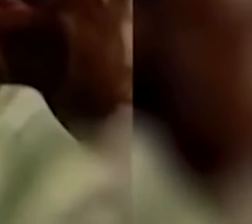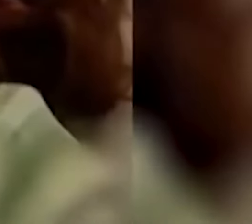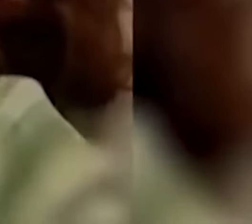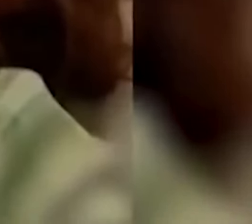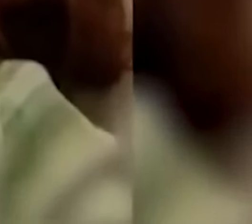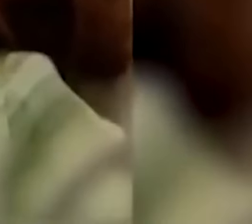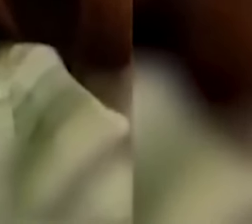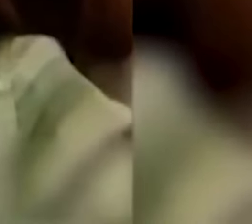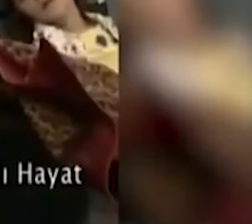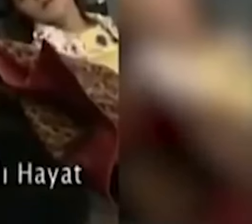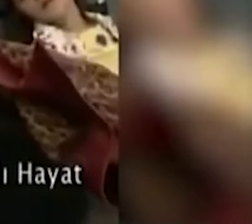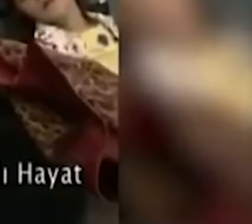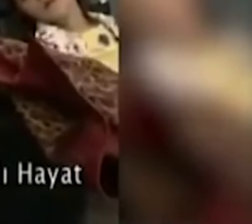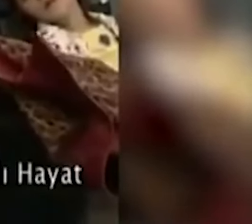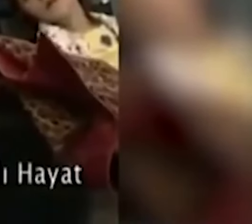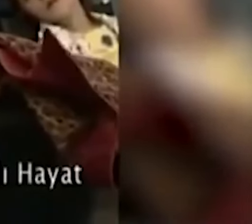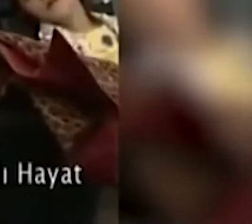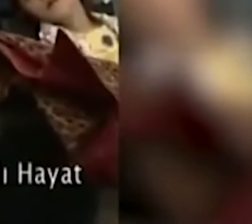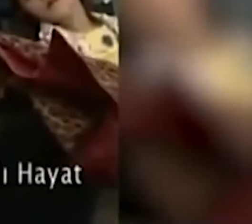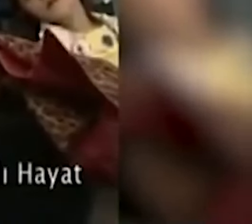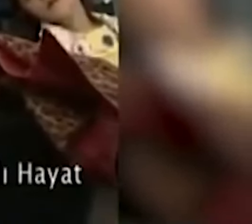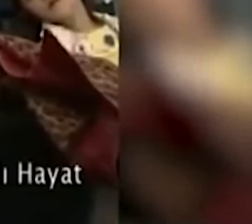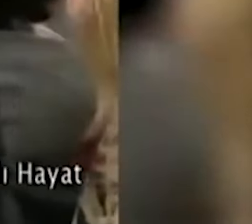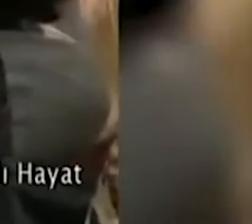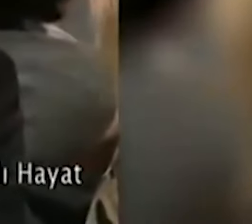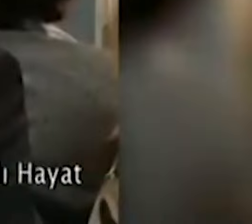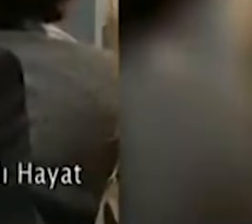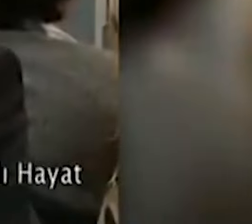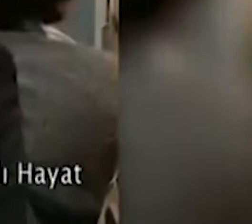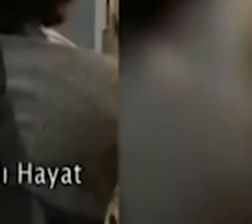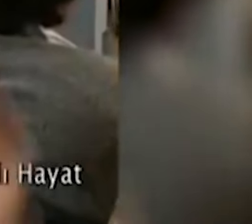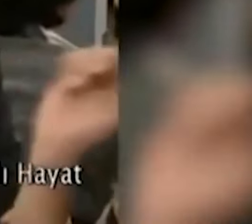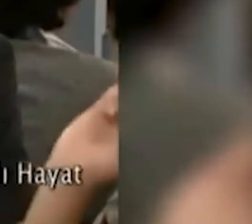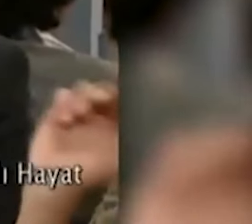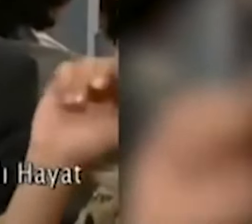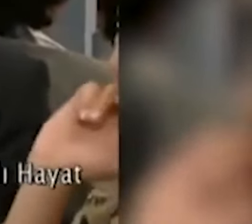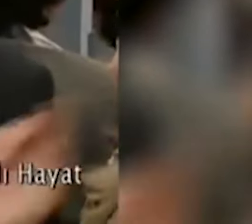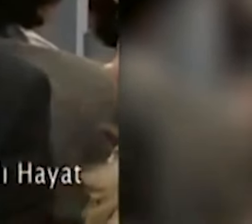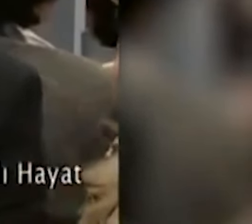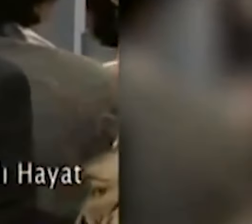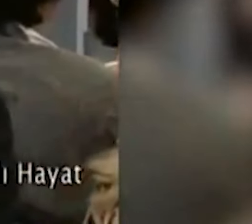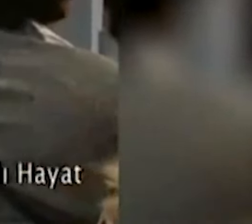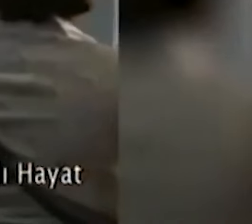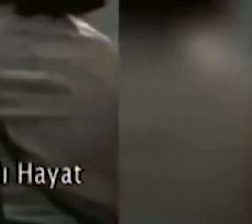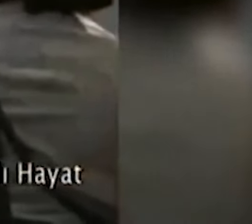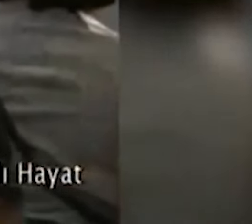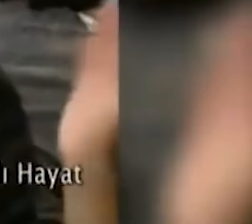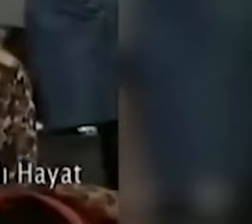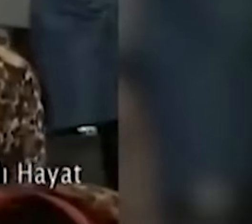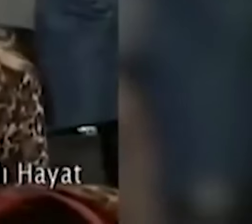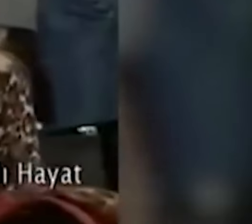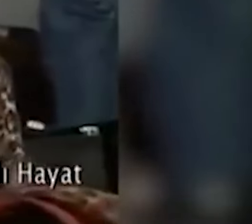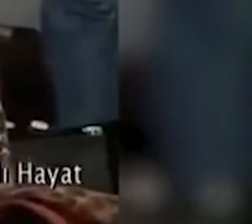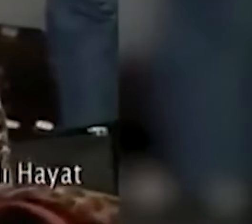Geçmişini silemezsin Gökçe Bahadır. Tatlı Hayat dizisiyle girdin hayatımıza. Henüz 20 yaşında cıvıl cıvıl bir genç kızdın. Hatta